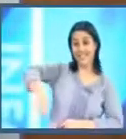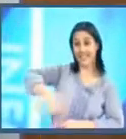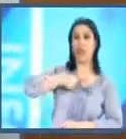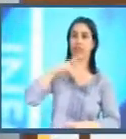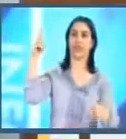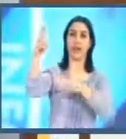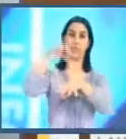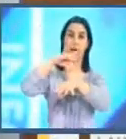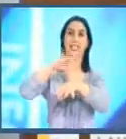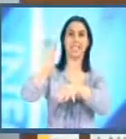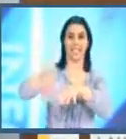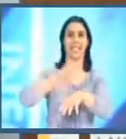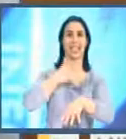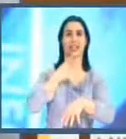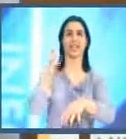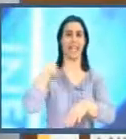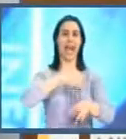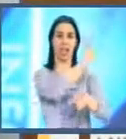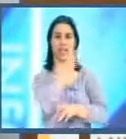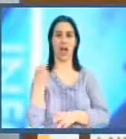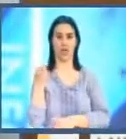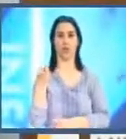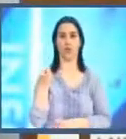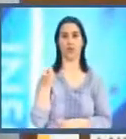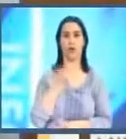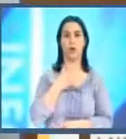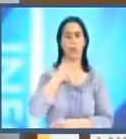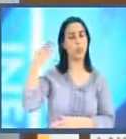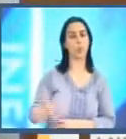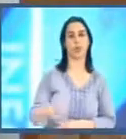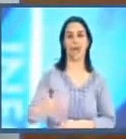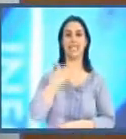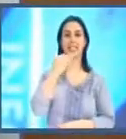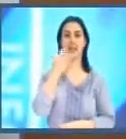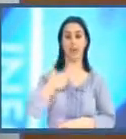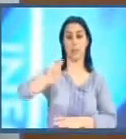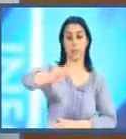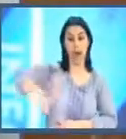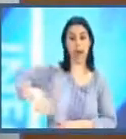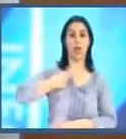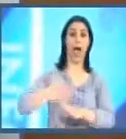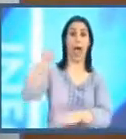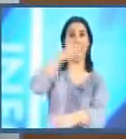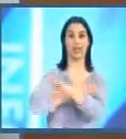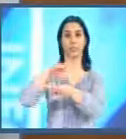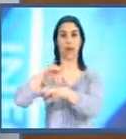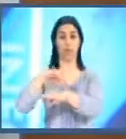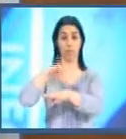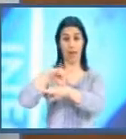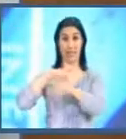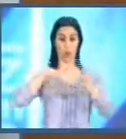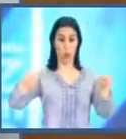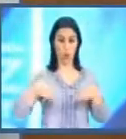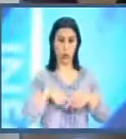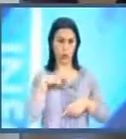al metge que aquell pacient ja ha arribat, ja el tenim aquí. Per tant, és molt important sempre fer la validació prèvia, perquè si no el metge des de la seva